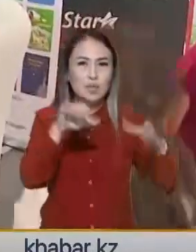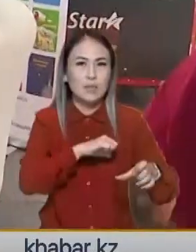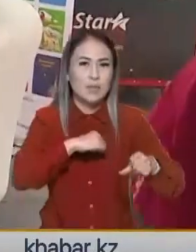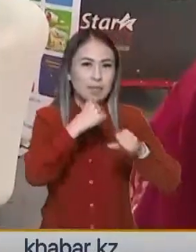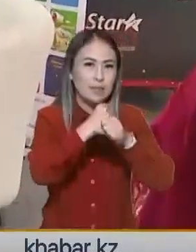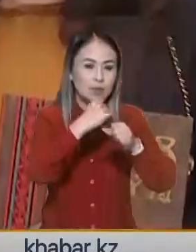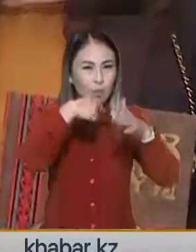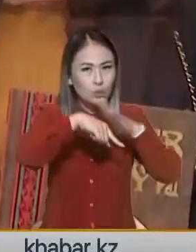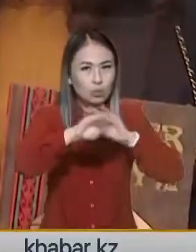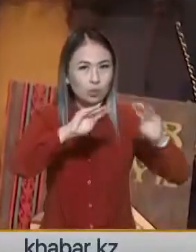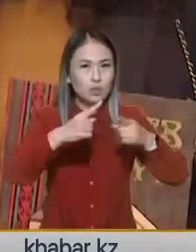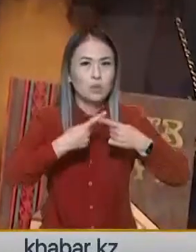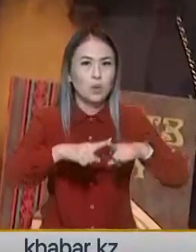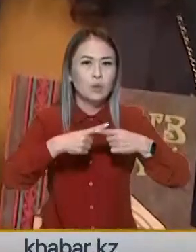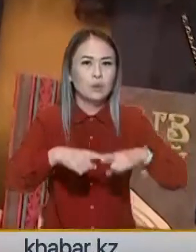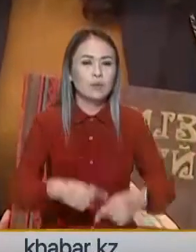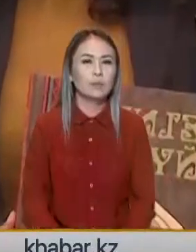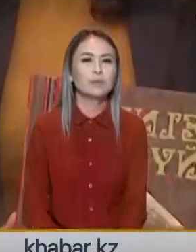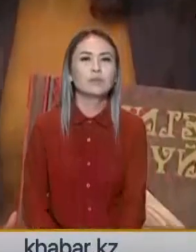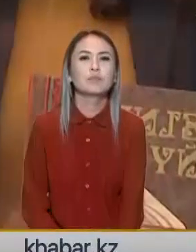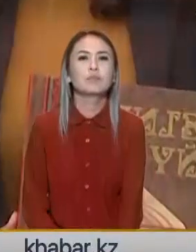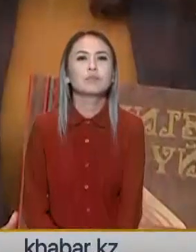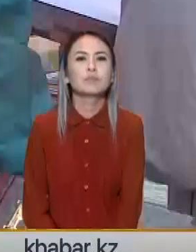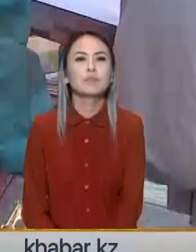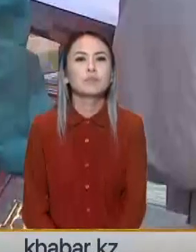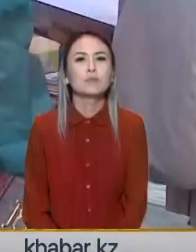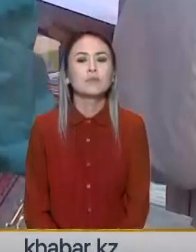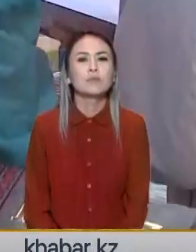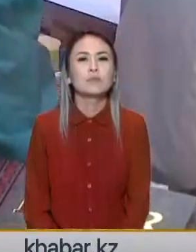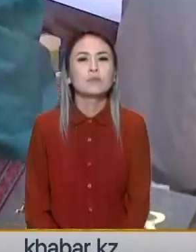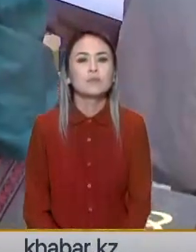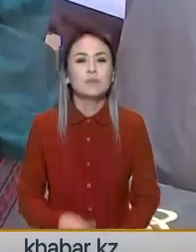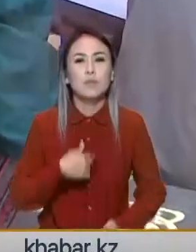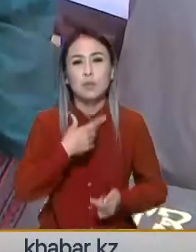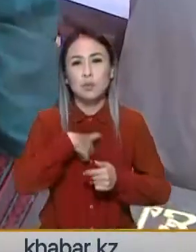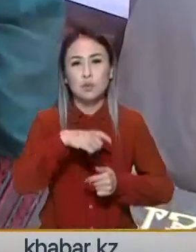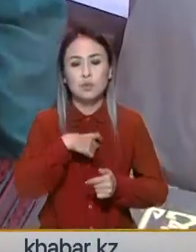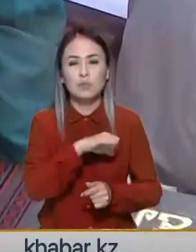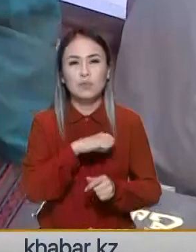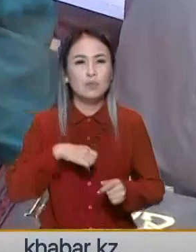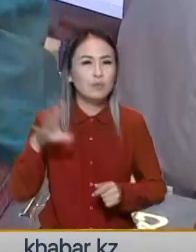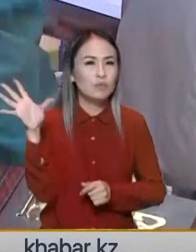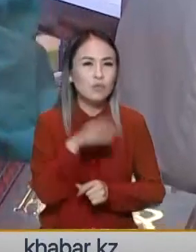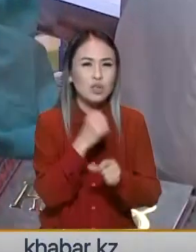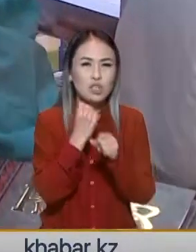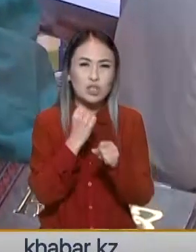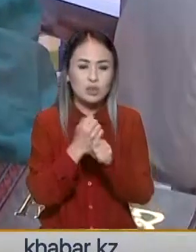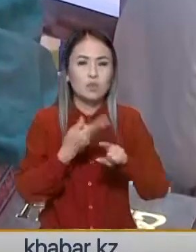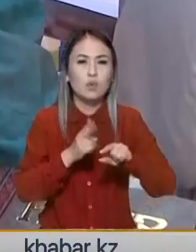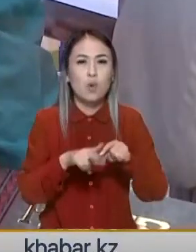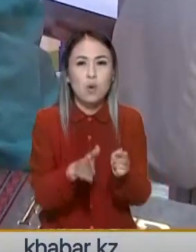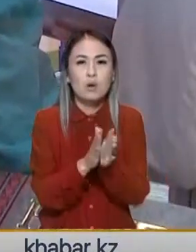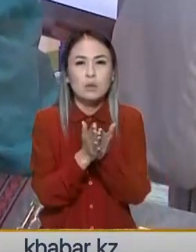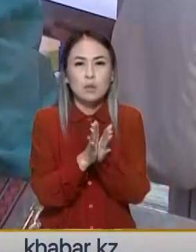жасап, ішкі жабдықтарын өзі тоқиды. Мен өзім сол процестің барлығын өзім жасаймын да, ол